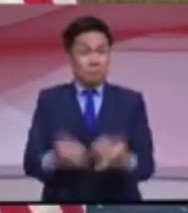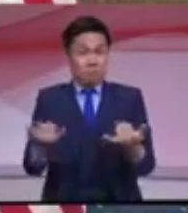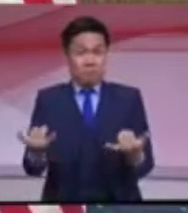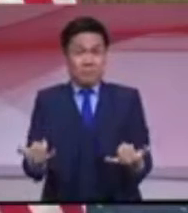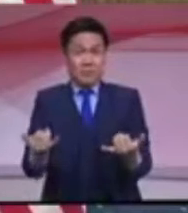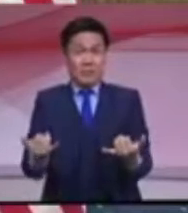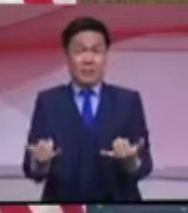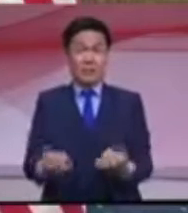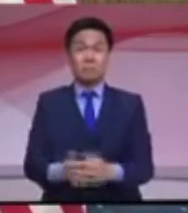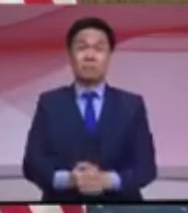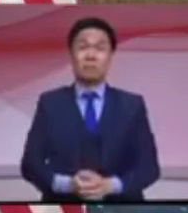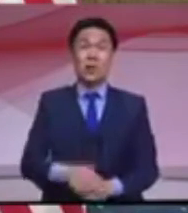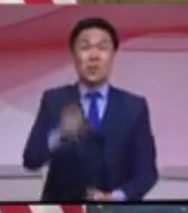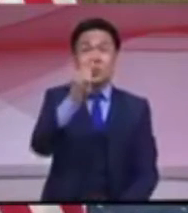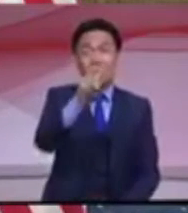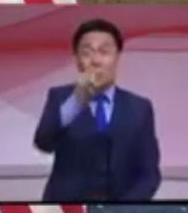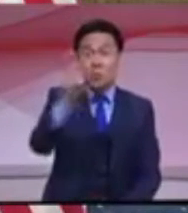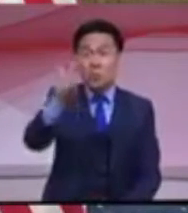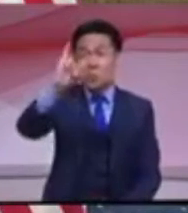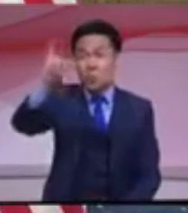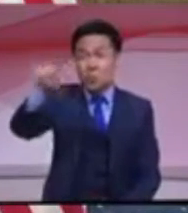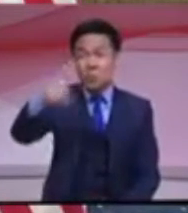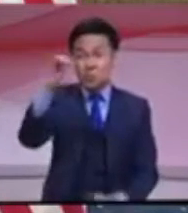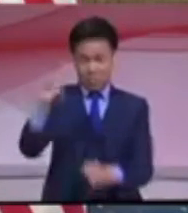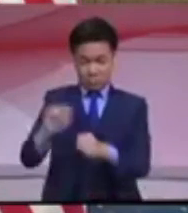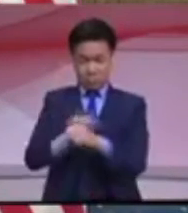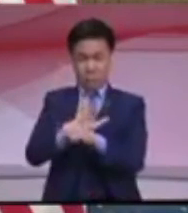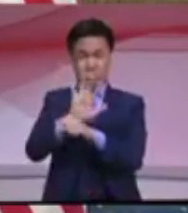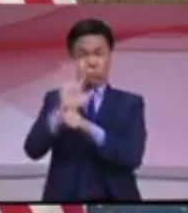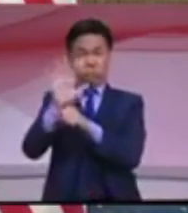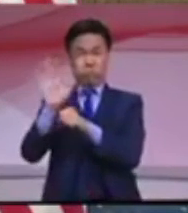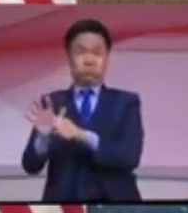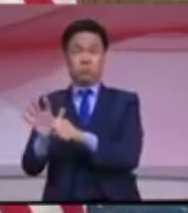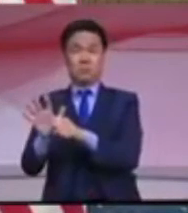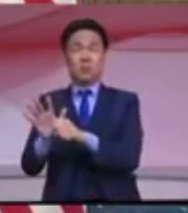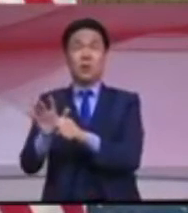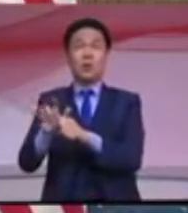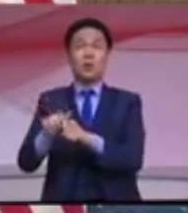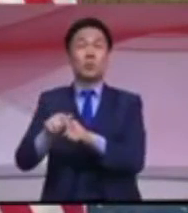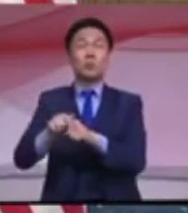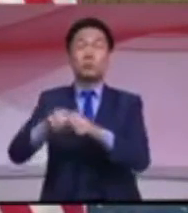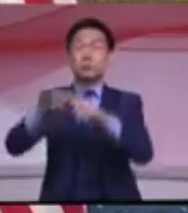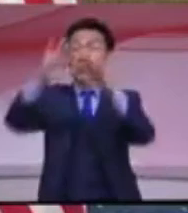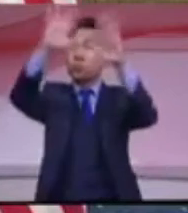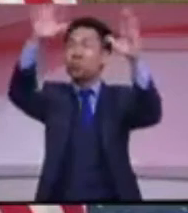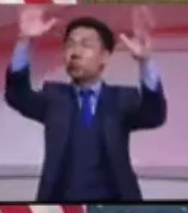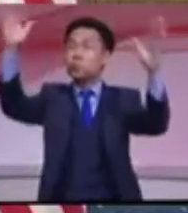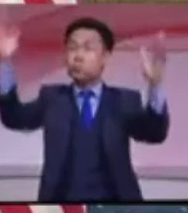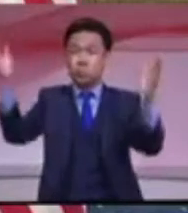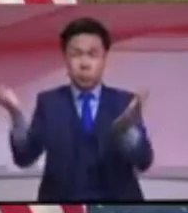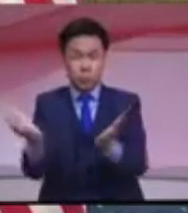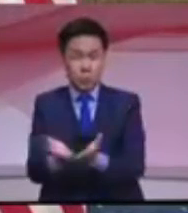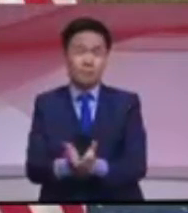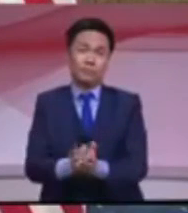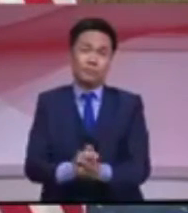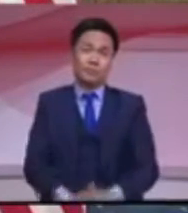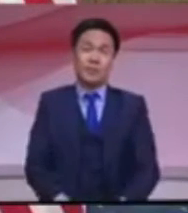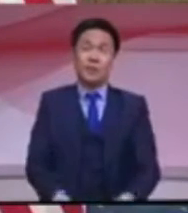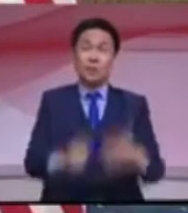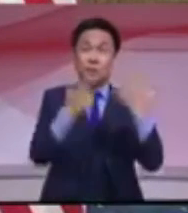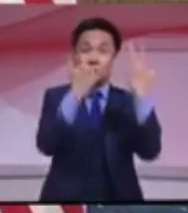kini 22000000 kiss positif komitmen belas dilaporkan dengan lebih